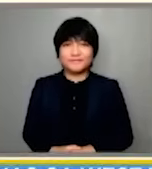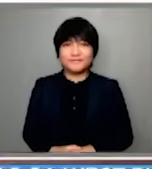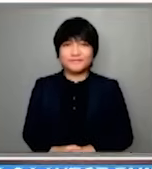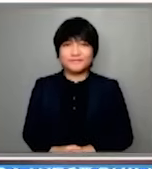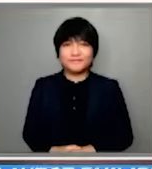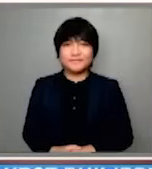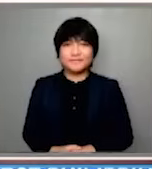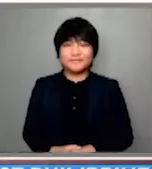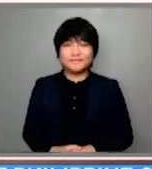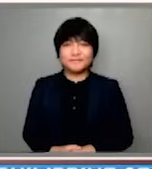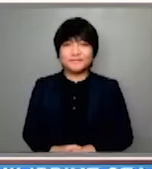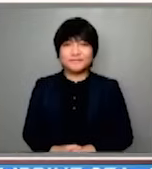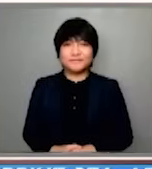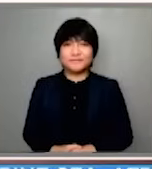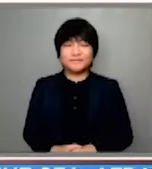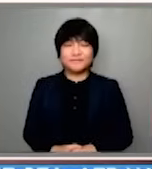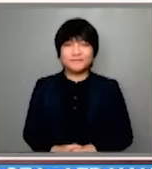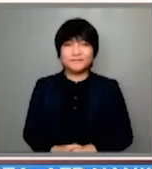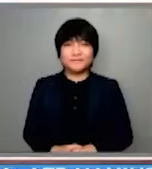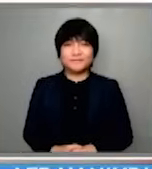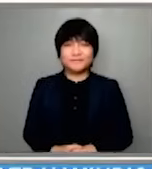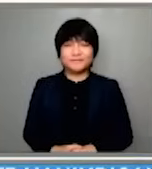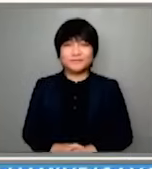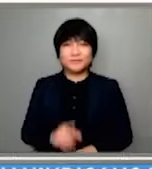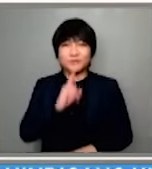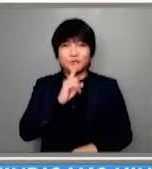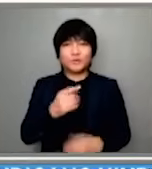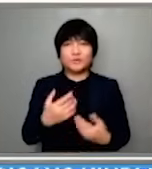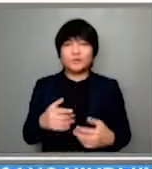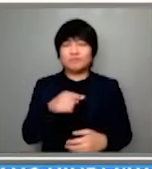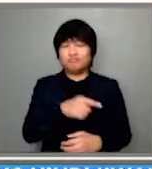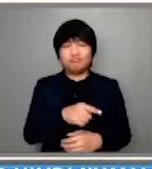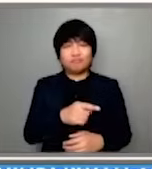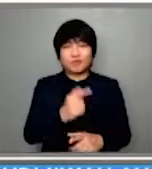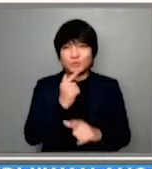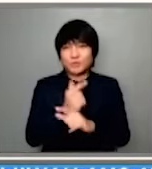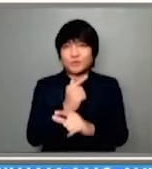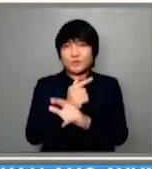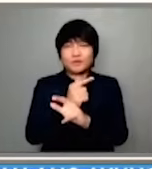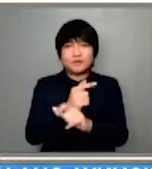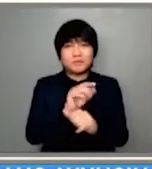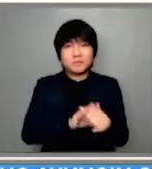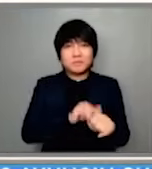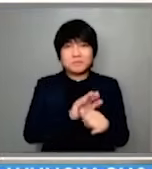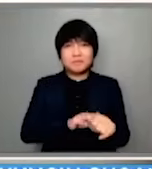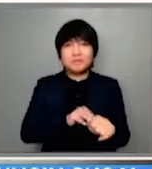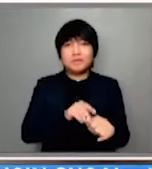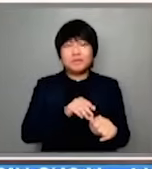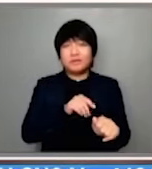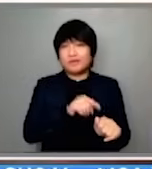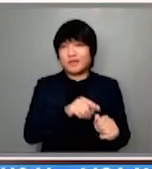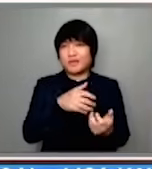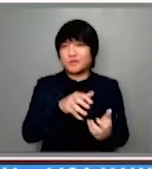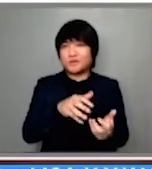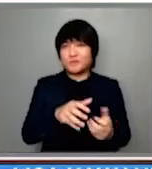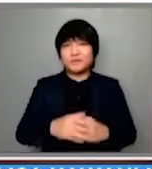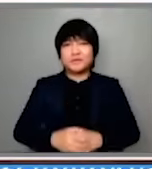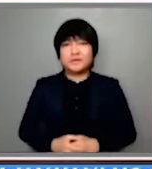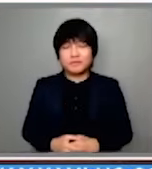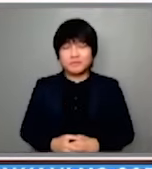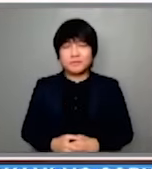mga reunion. Pagpapakita kung gaano ka-loyal yung mga pets. Hindi lang naman aso, eh. Oh. May mga loyal din namang tao.